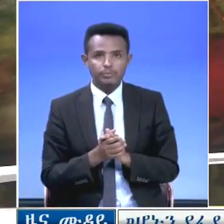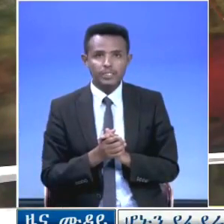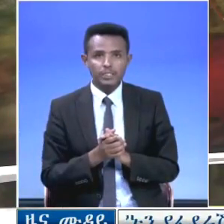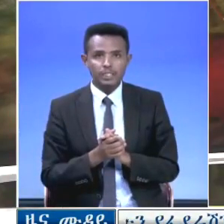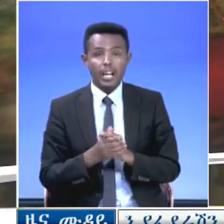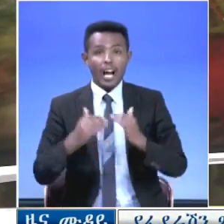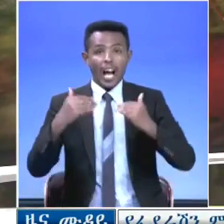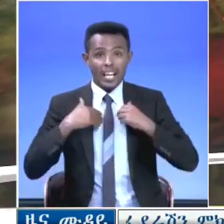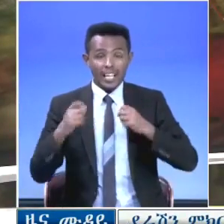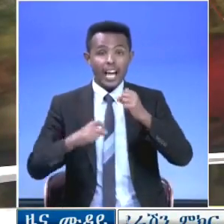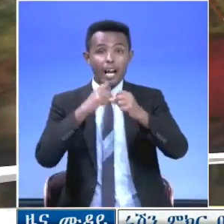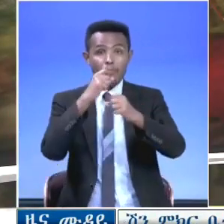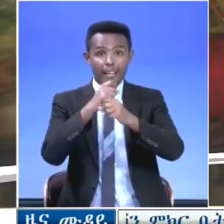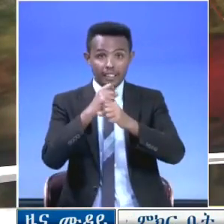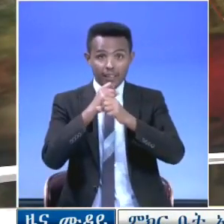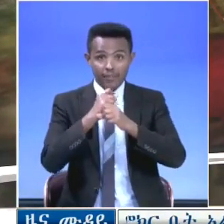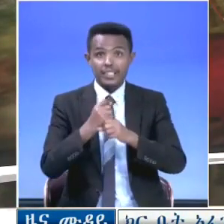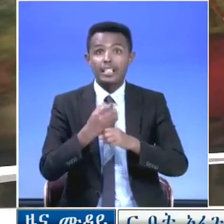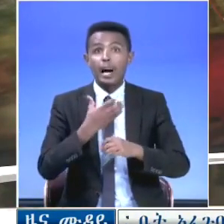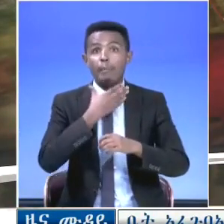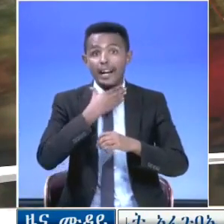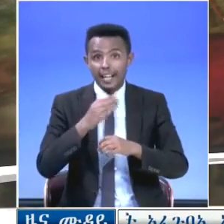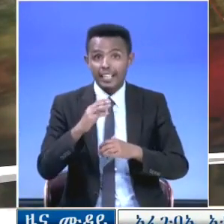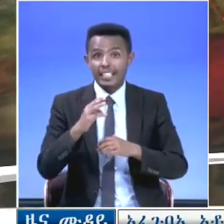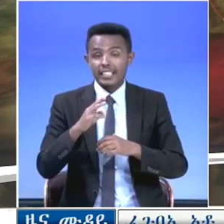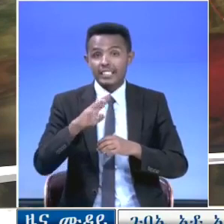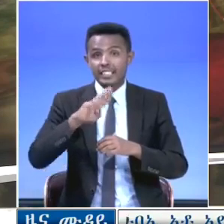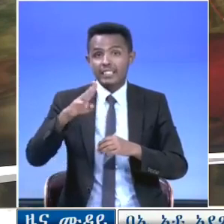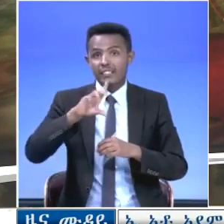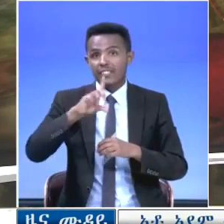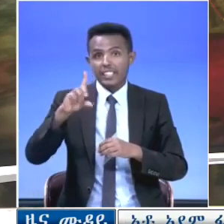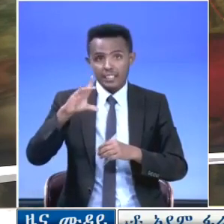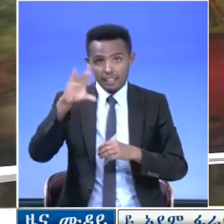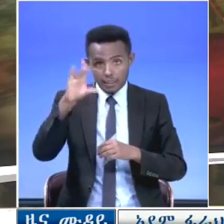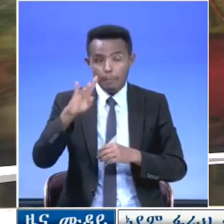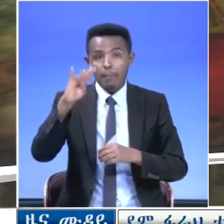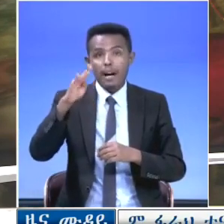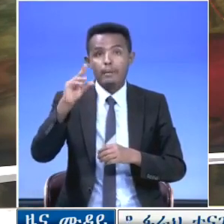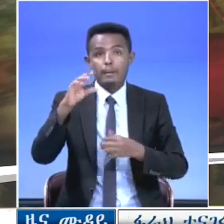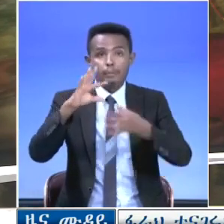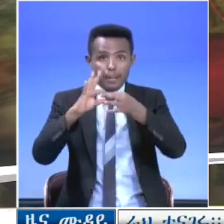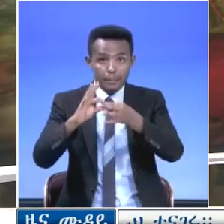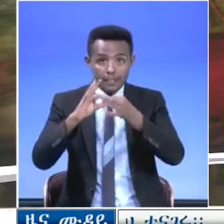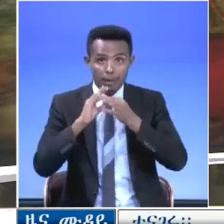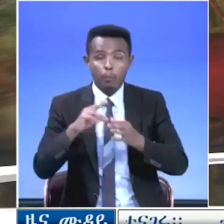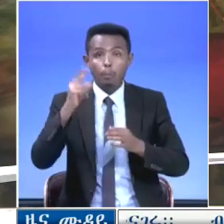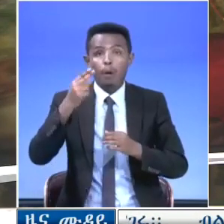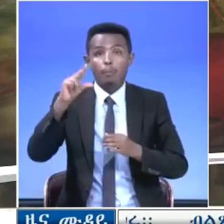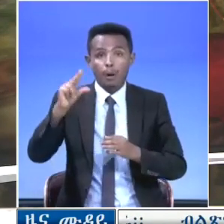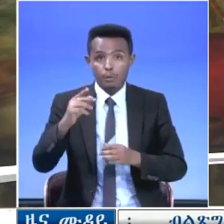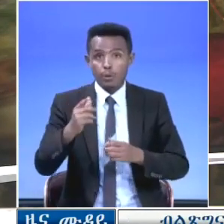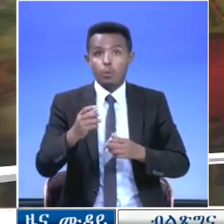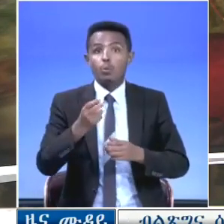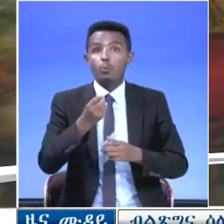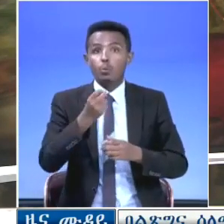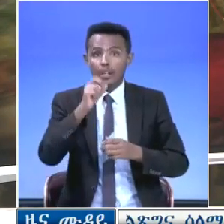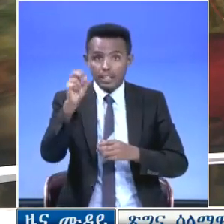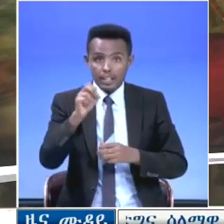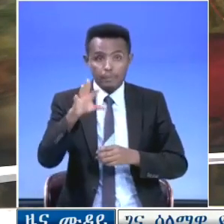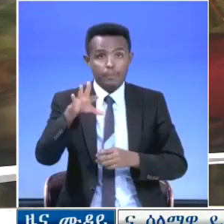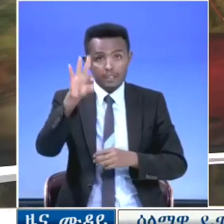አለን ዓለም አቀፍ የአማራ ሲቪክ ማህበራት ከመተከል ዞን ተፈናቅለው በቧንቧ ወረዳ ለሚገኙ ተፈናቃዮች